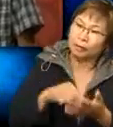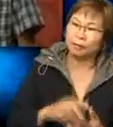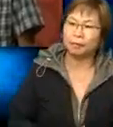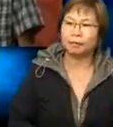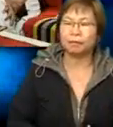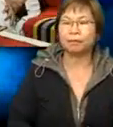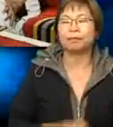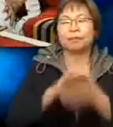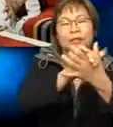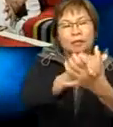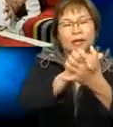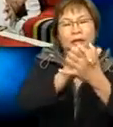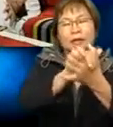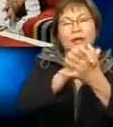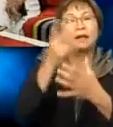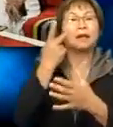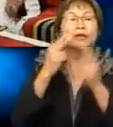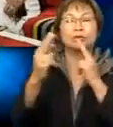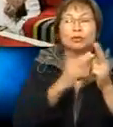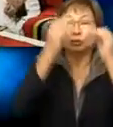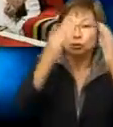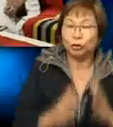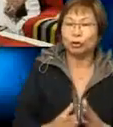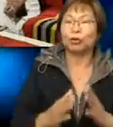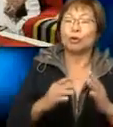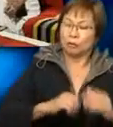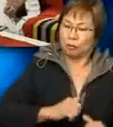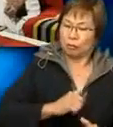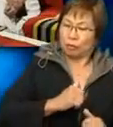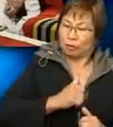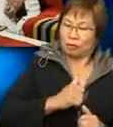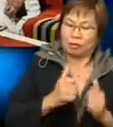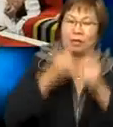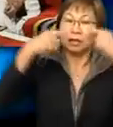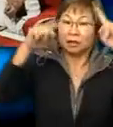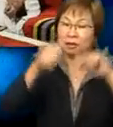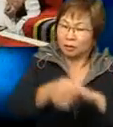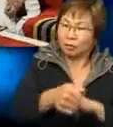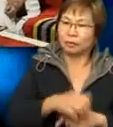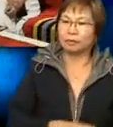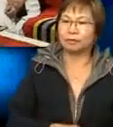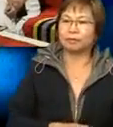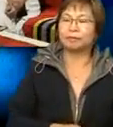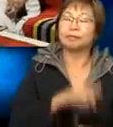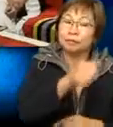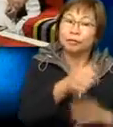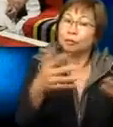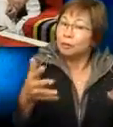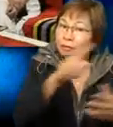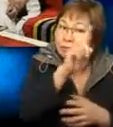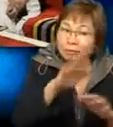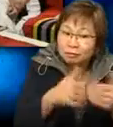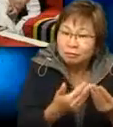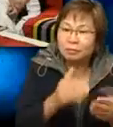ni. Tahniah Kak Ati ucapkan. Tentu cikgu-cikgu Ashbin bangga dengan kejayaan ini. Aiman pula